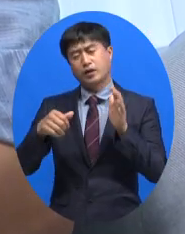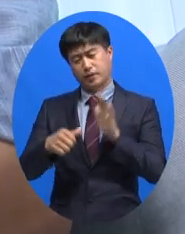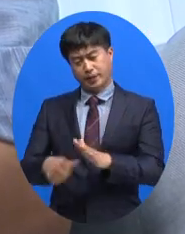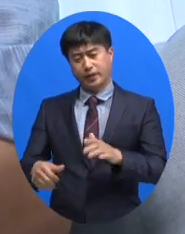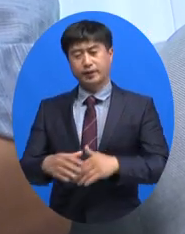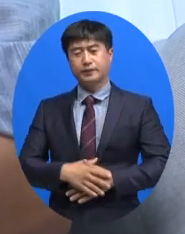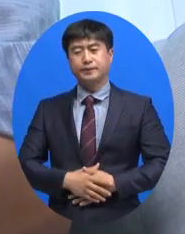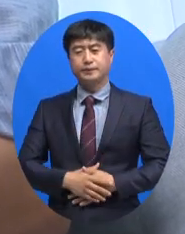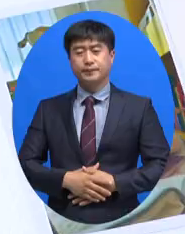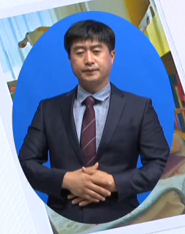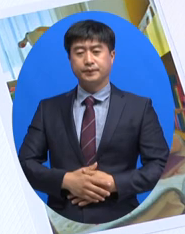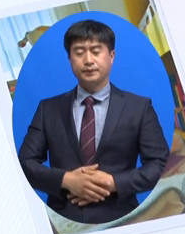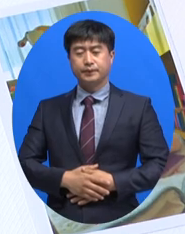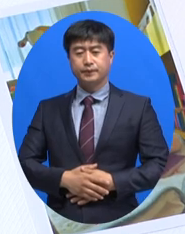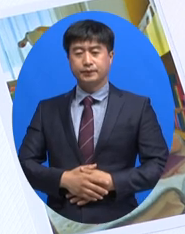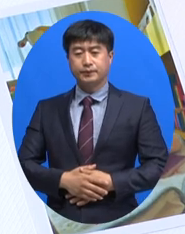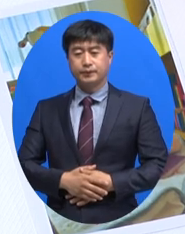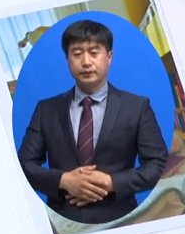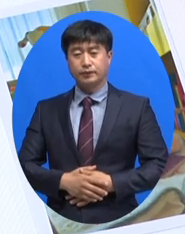번번이 실패했습니다.